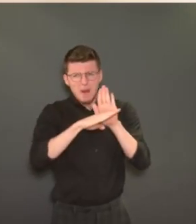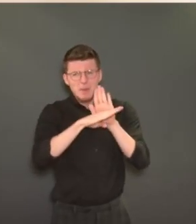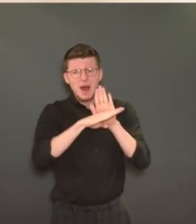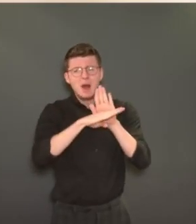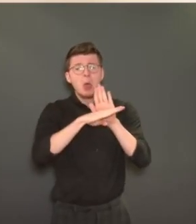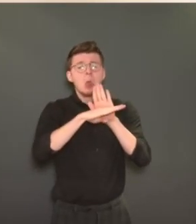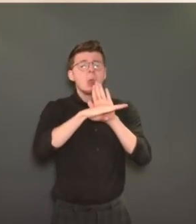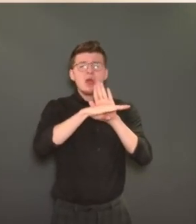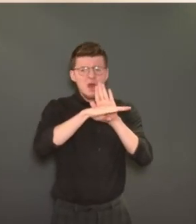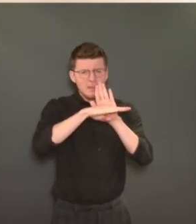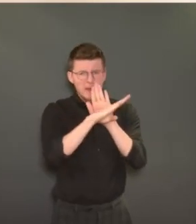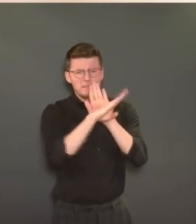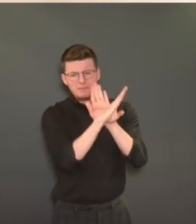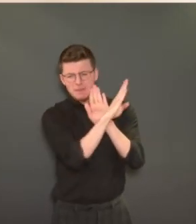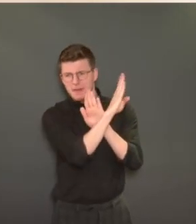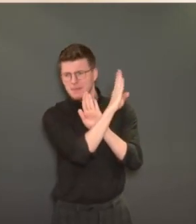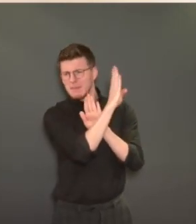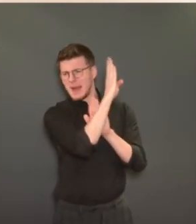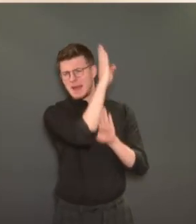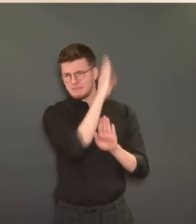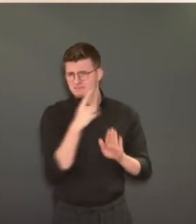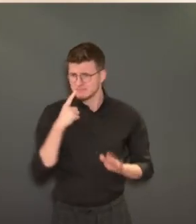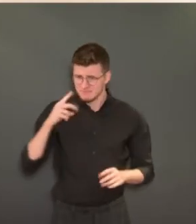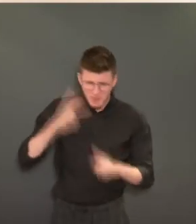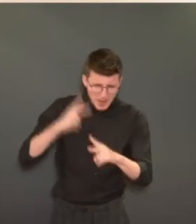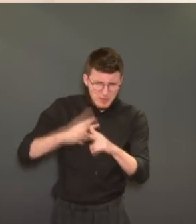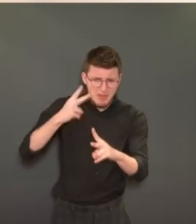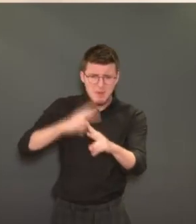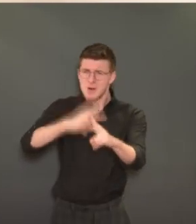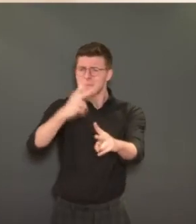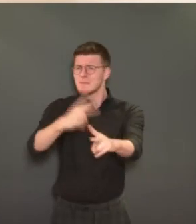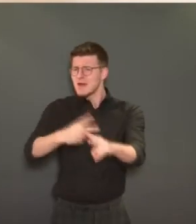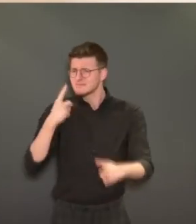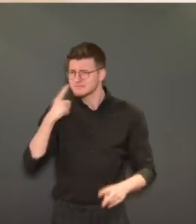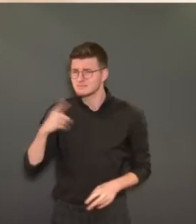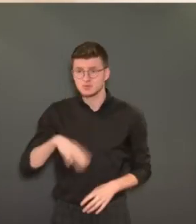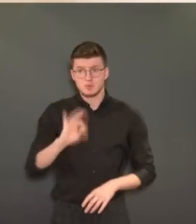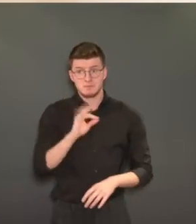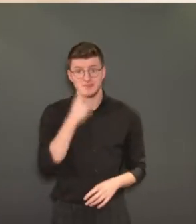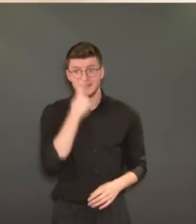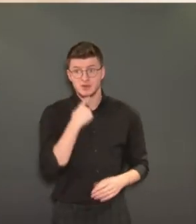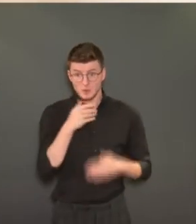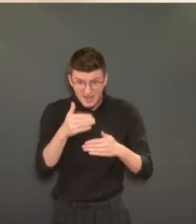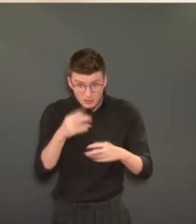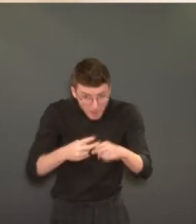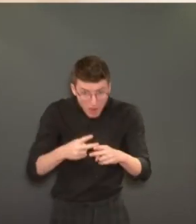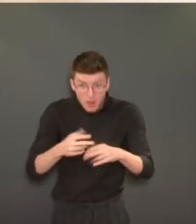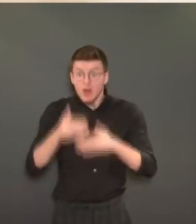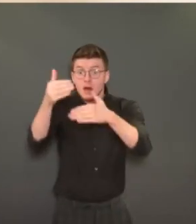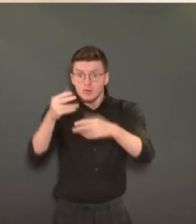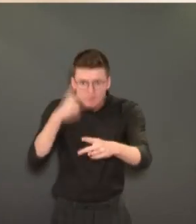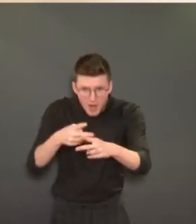Et ce n'est pas une augmentation de quelques pourcents. Les chiffres doublent. Semaine après semaine, les chiffres